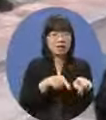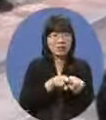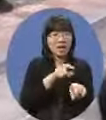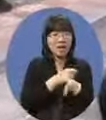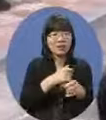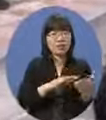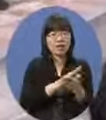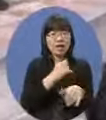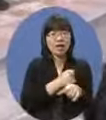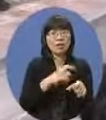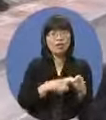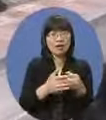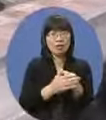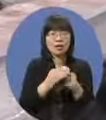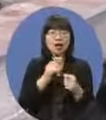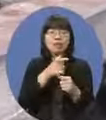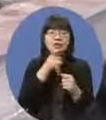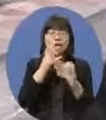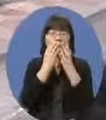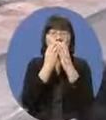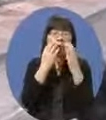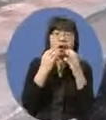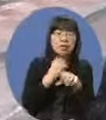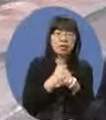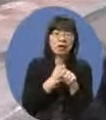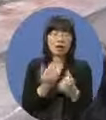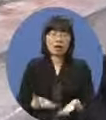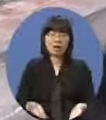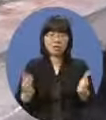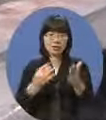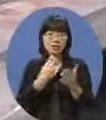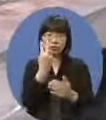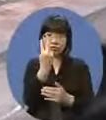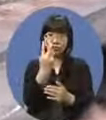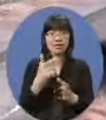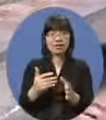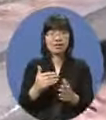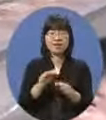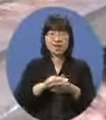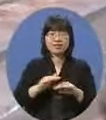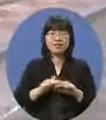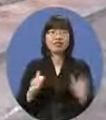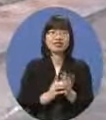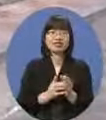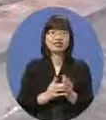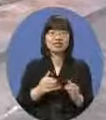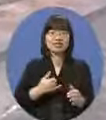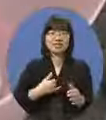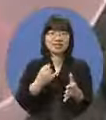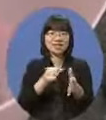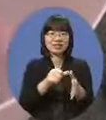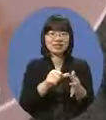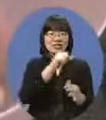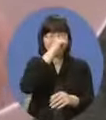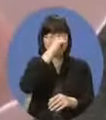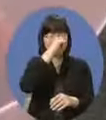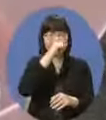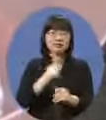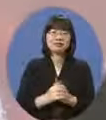가거든요. 물풍선하고 바구니만 있으면 해결되는 놀이기 때문에 간단하고 아이들도 좋아해요.